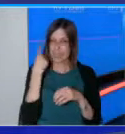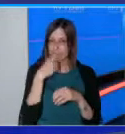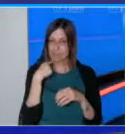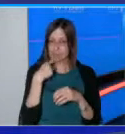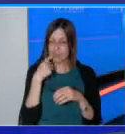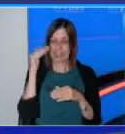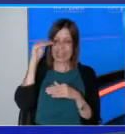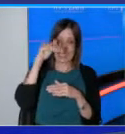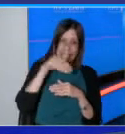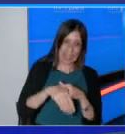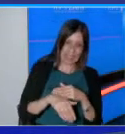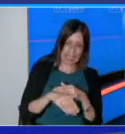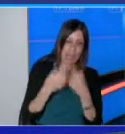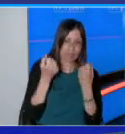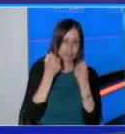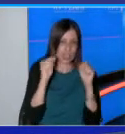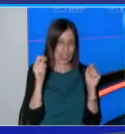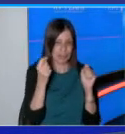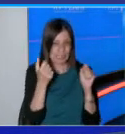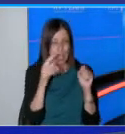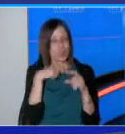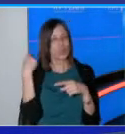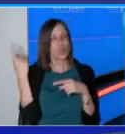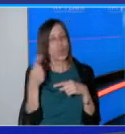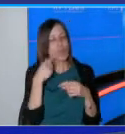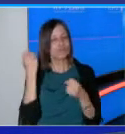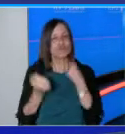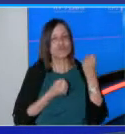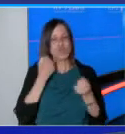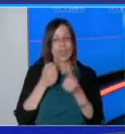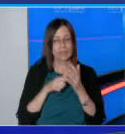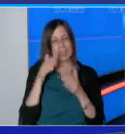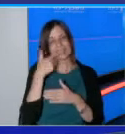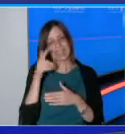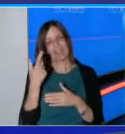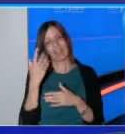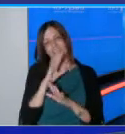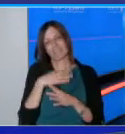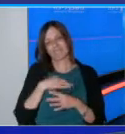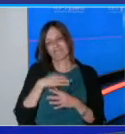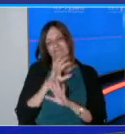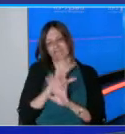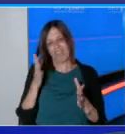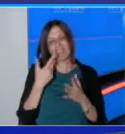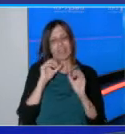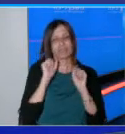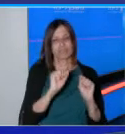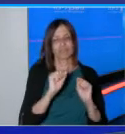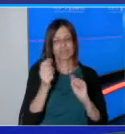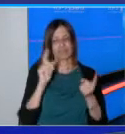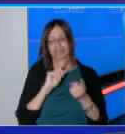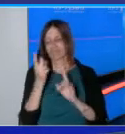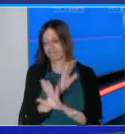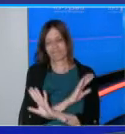ירידה, משחררים קצת, כולם משתוללים כי במדינת ישראל לאף אחד לא אכפת מכלום, וסולידריות וערבות הדדית ירדה